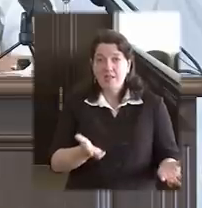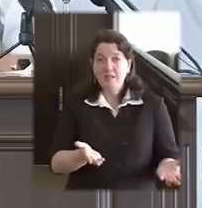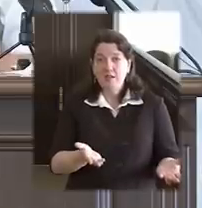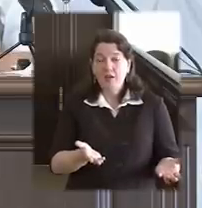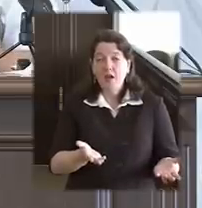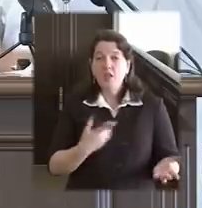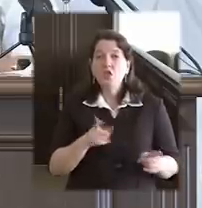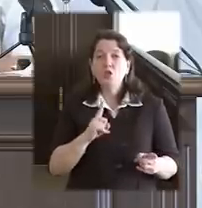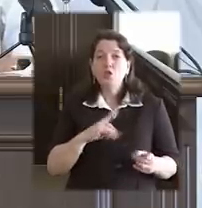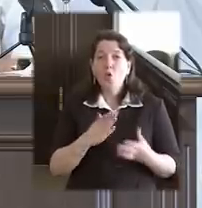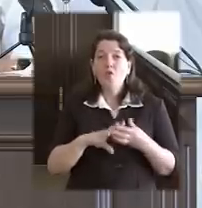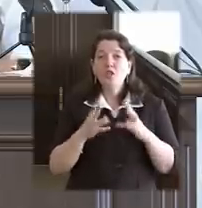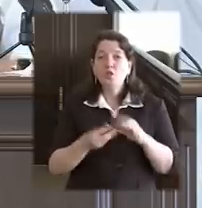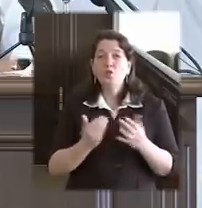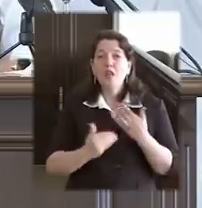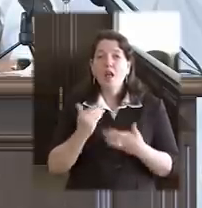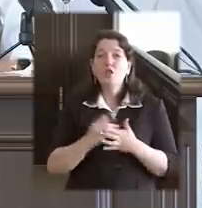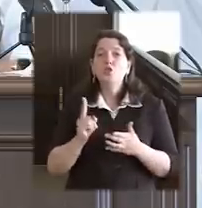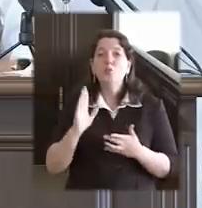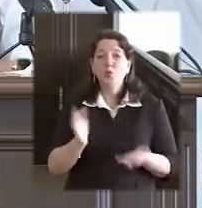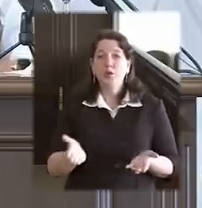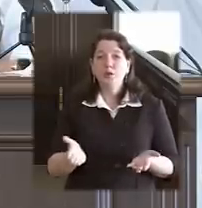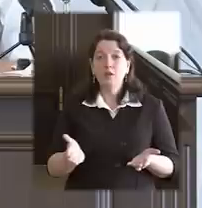березовый. И что ты от этого